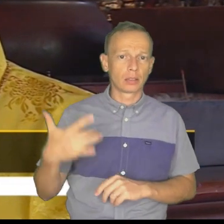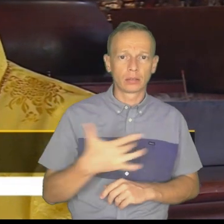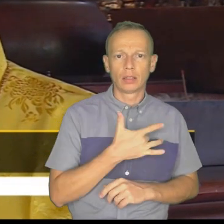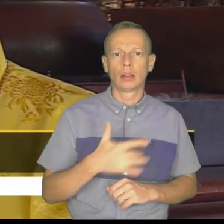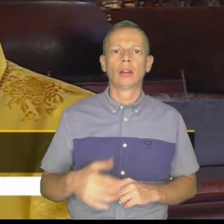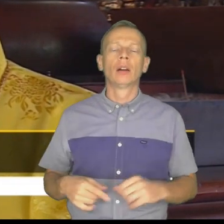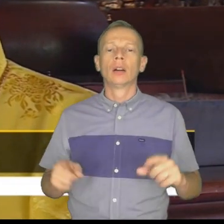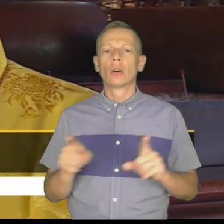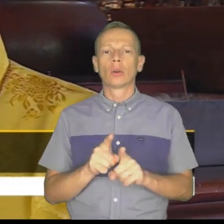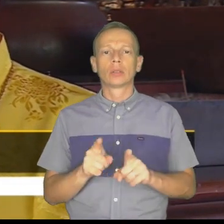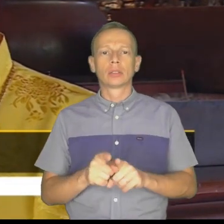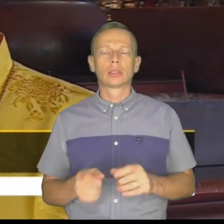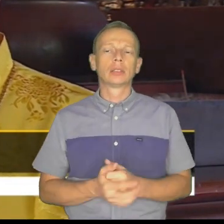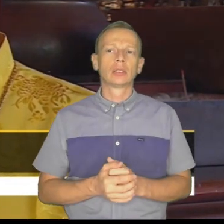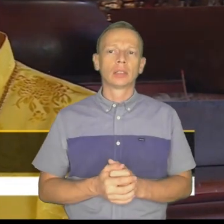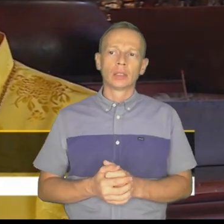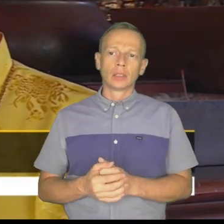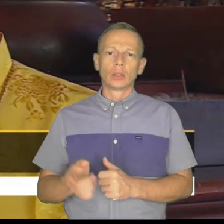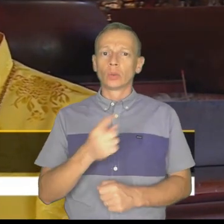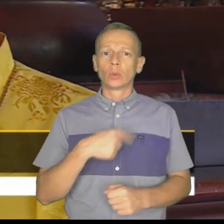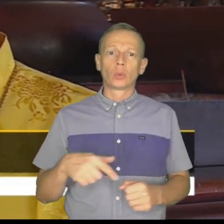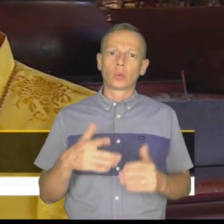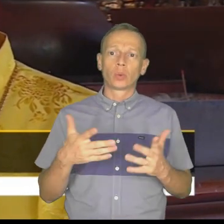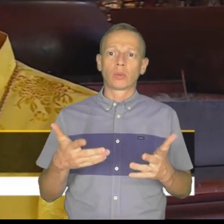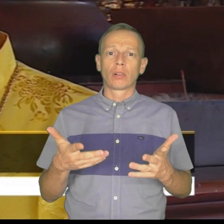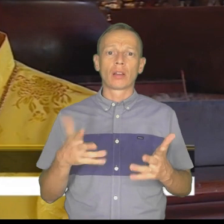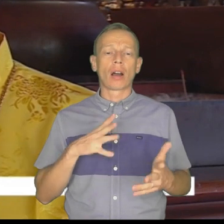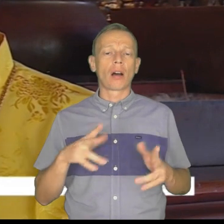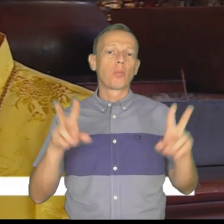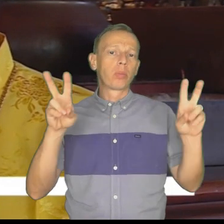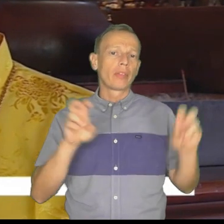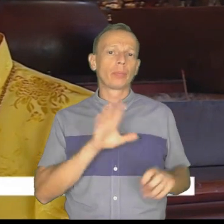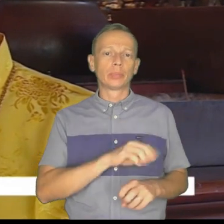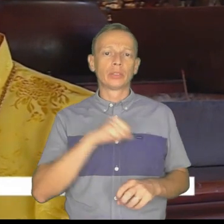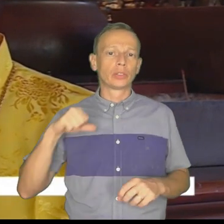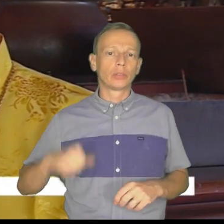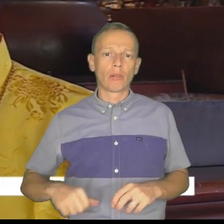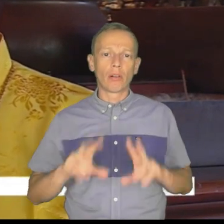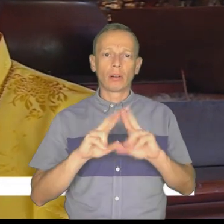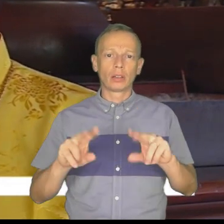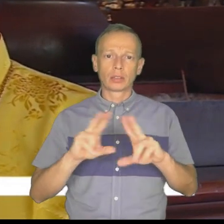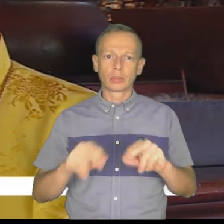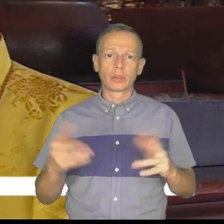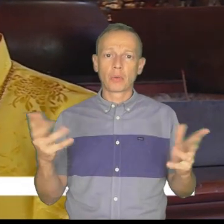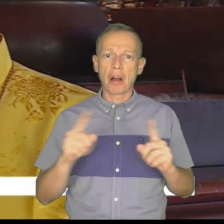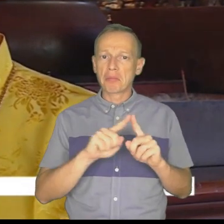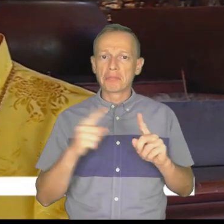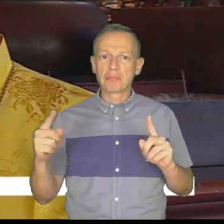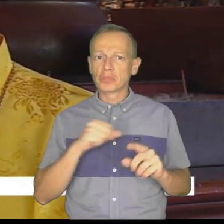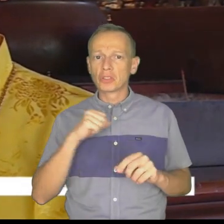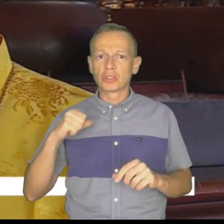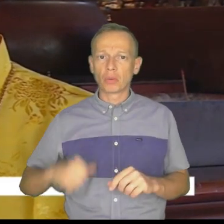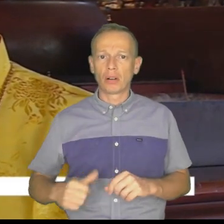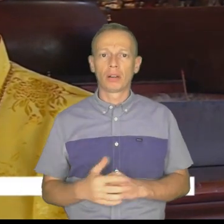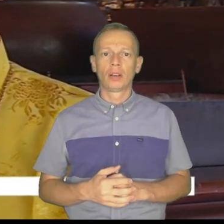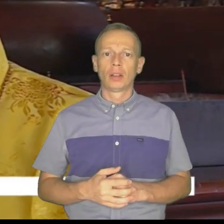la santé et un proverbe chinois qui dit que Mao Piang Mao